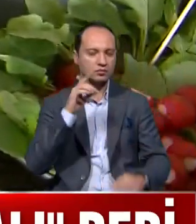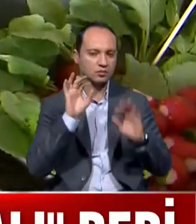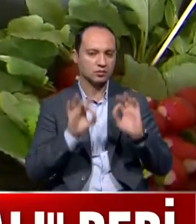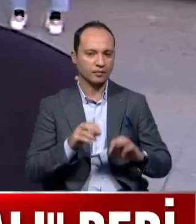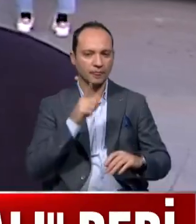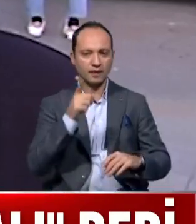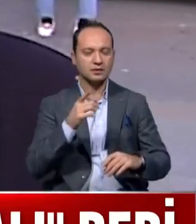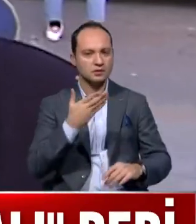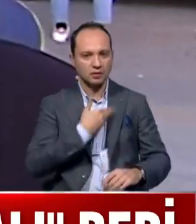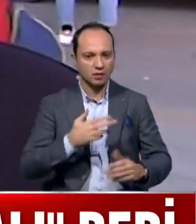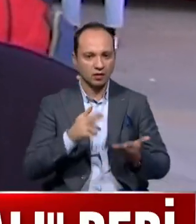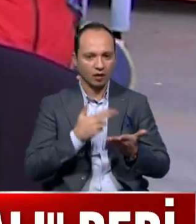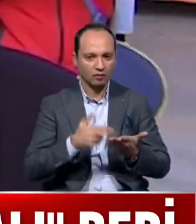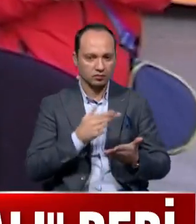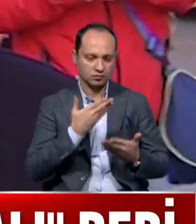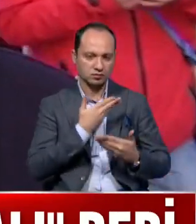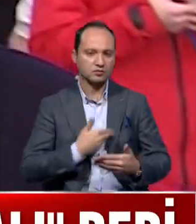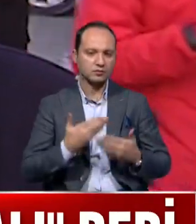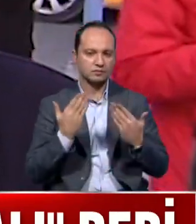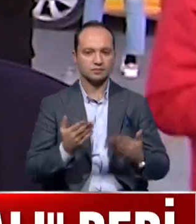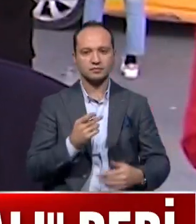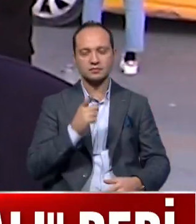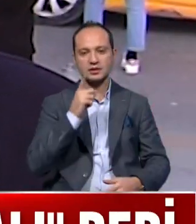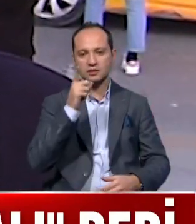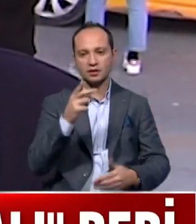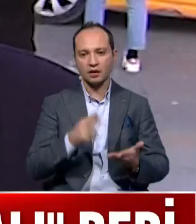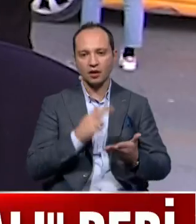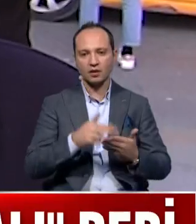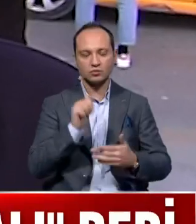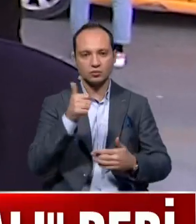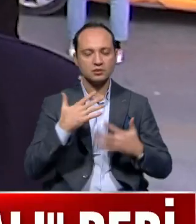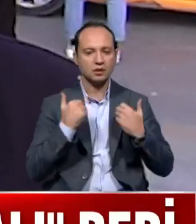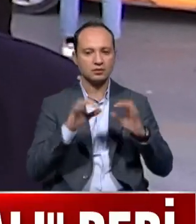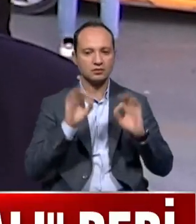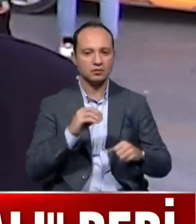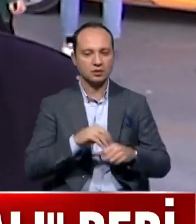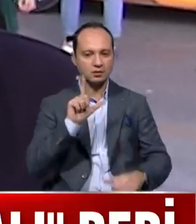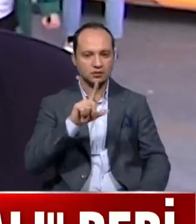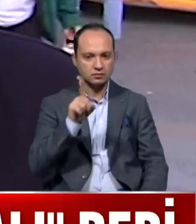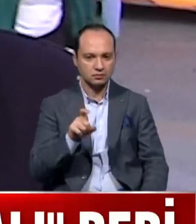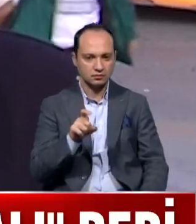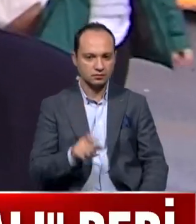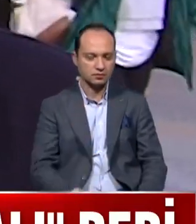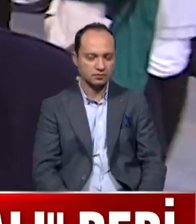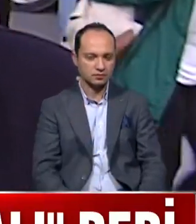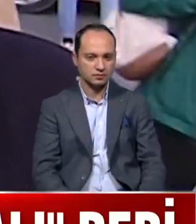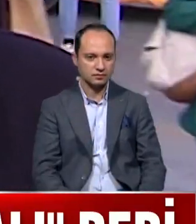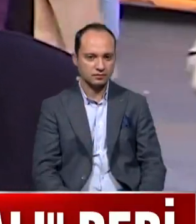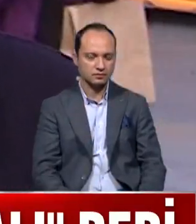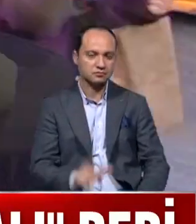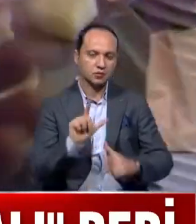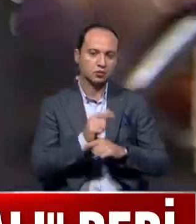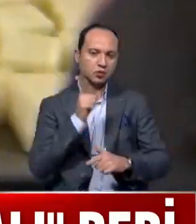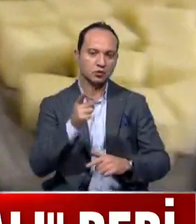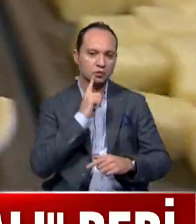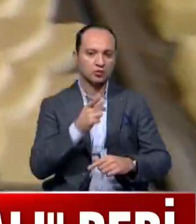başladı. Sever misiniz kahvaltıyı? Severim tabii. Severim. Peki sizce kahvaltı güne sağlıklı başlamak için gerekli mi? Uzmanlar